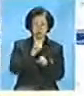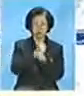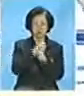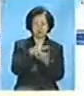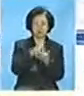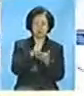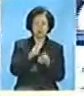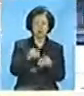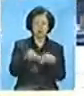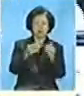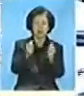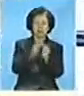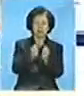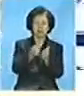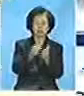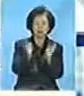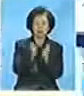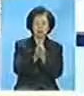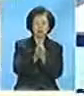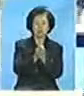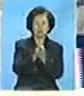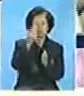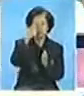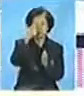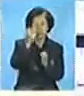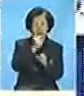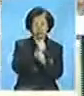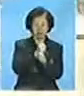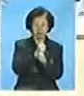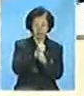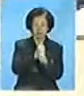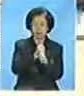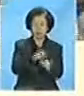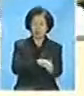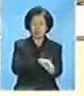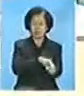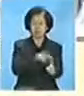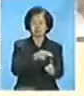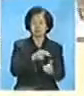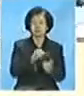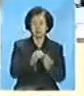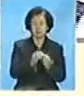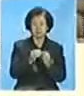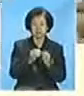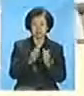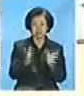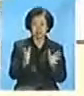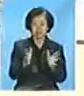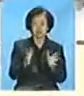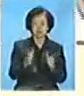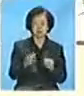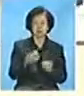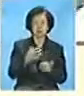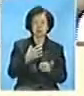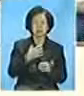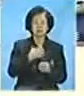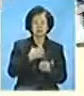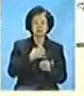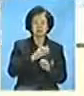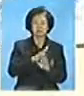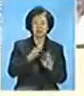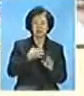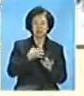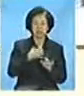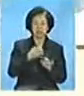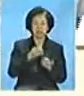มเพราะผมทำงานมานานผ่านประสบการณ์ต่างๆในชีวิตมากแต่ผมไม่อยากให้ความรู้ประสบ